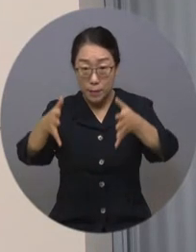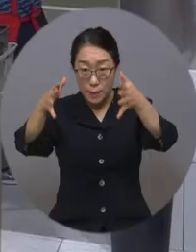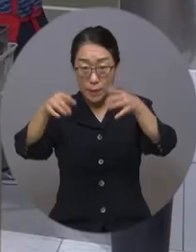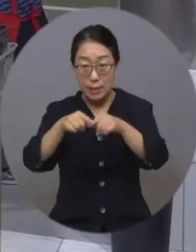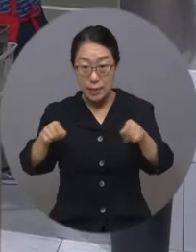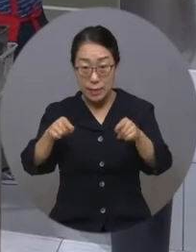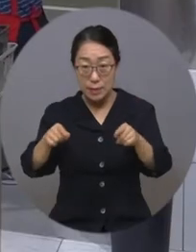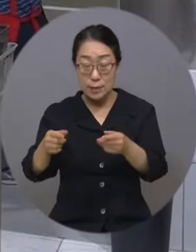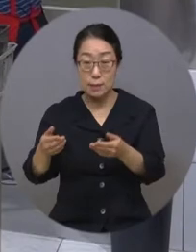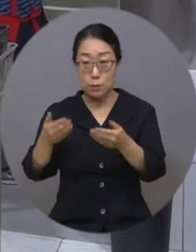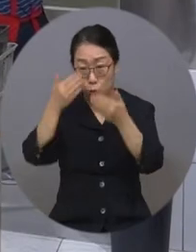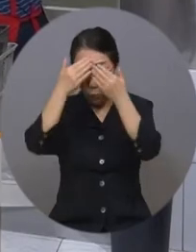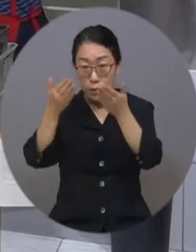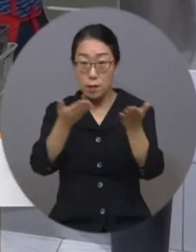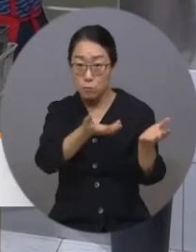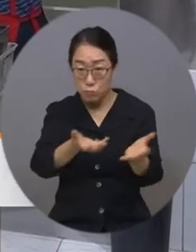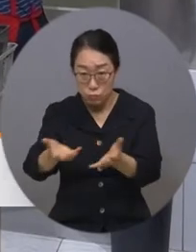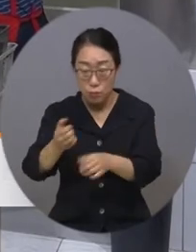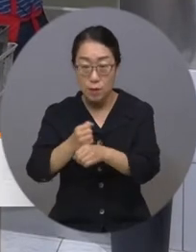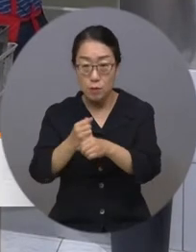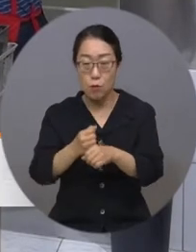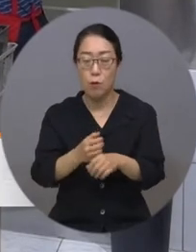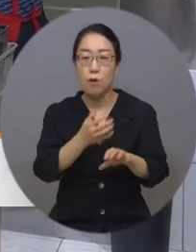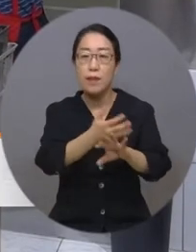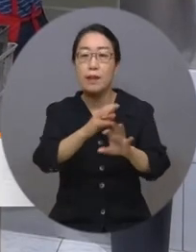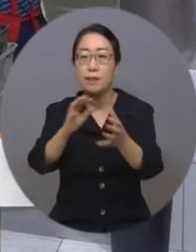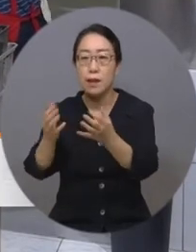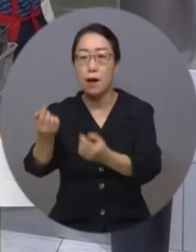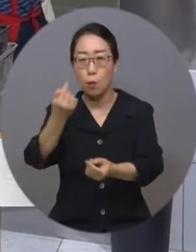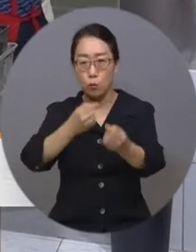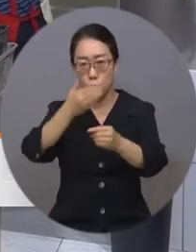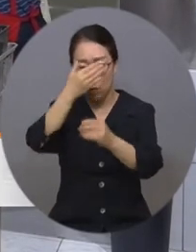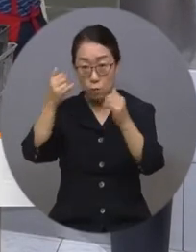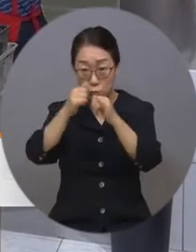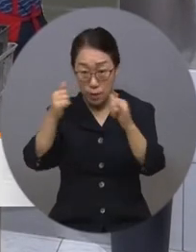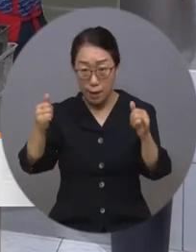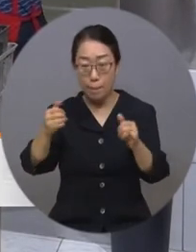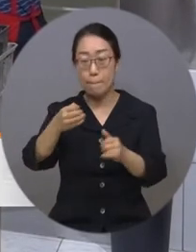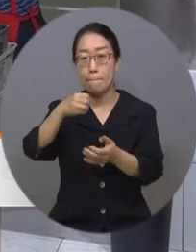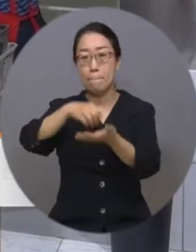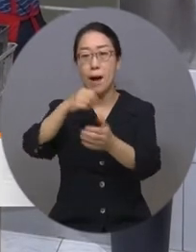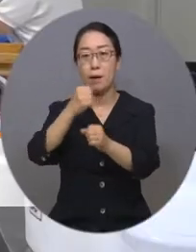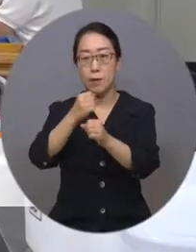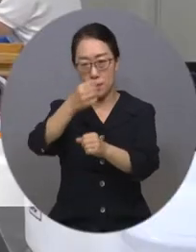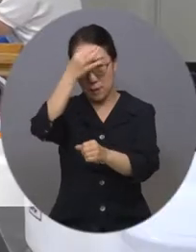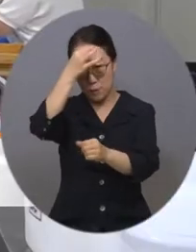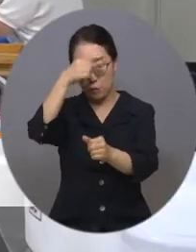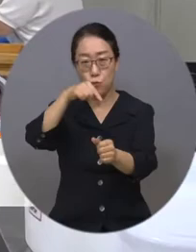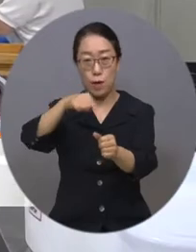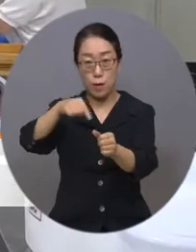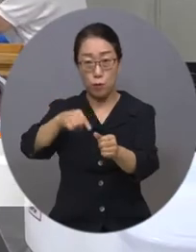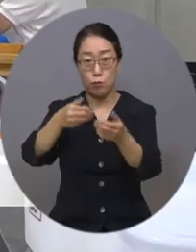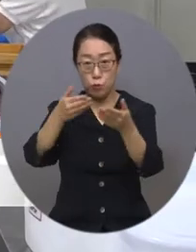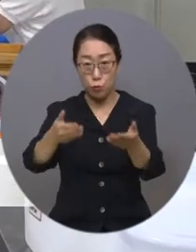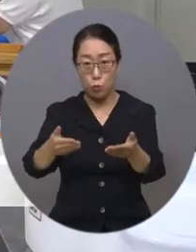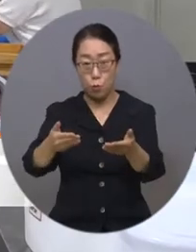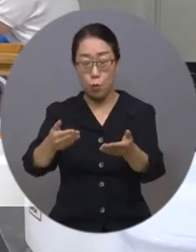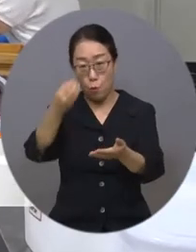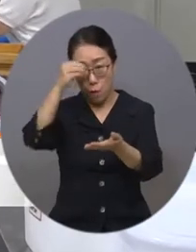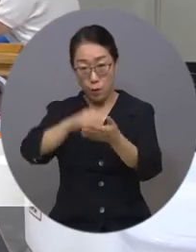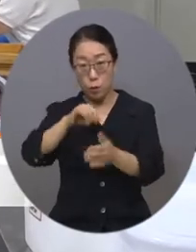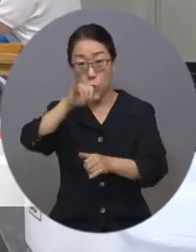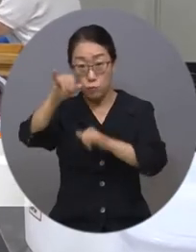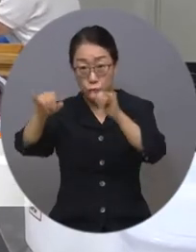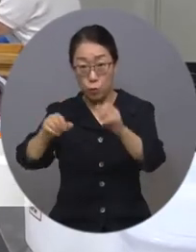바스켓은 제3국가 청년들을 초청해 무료로 제빵 기술을 전수해주고 그들이 자국에 돌아가 자립할 수